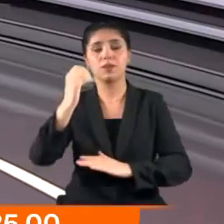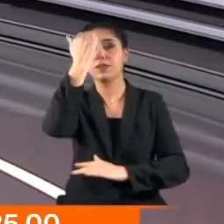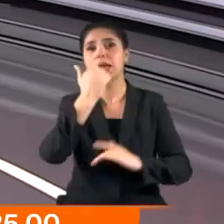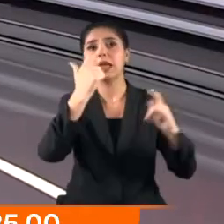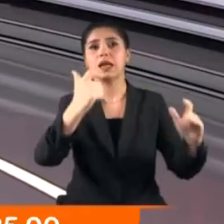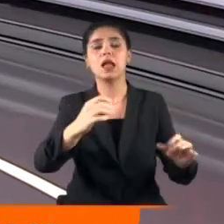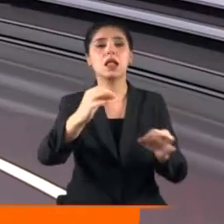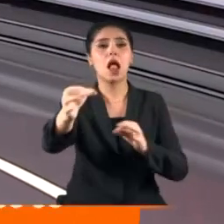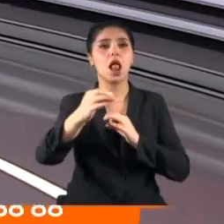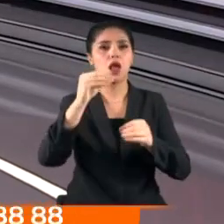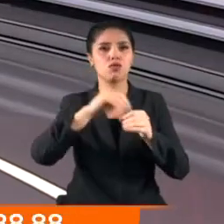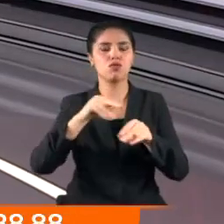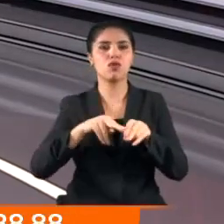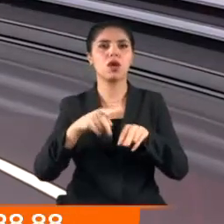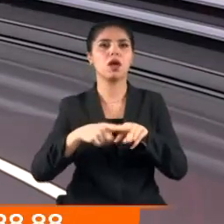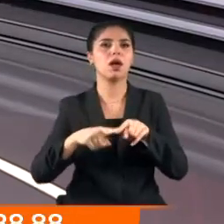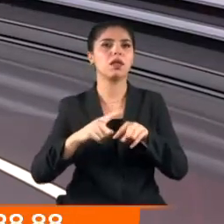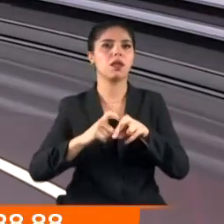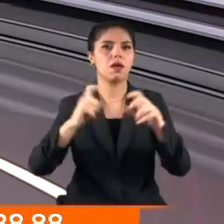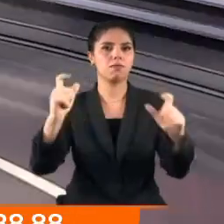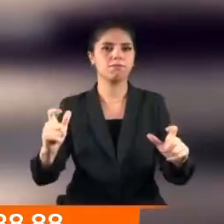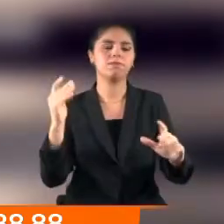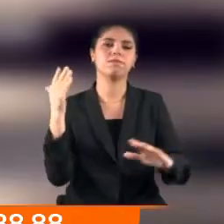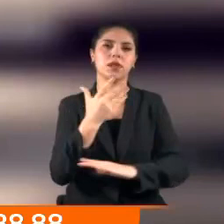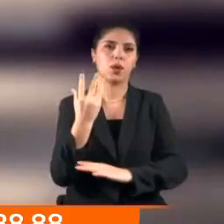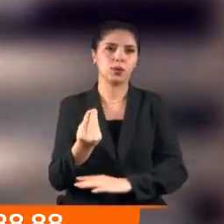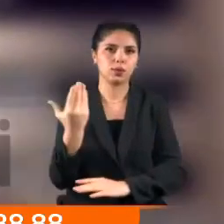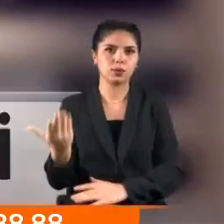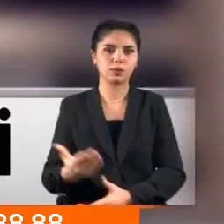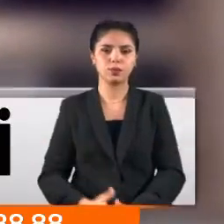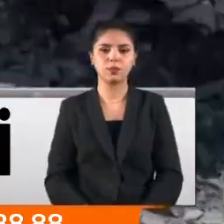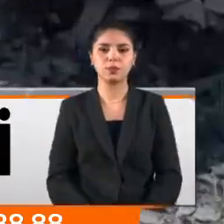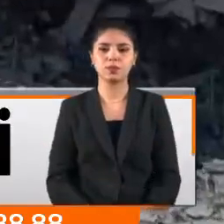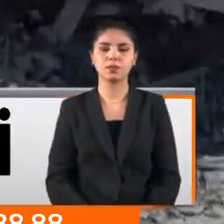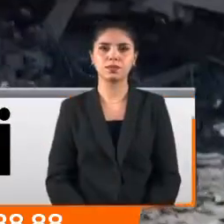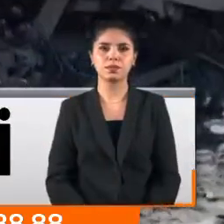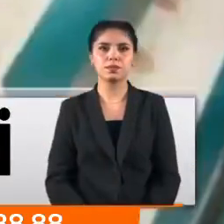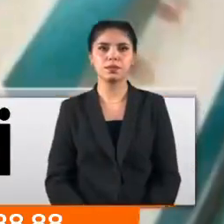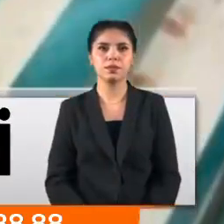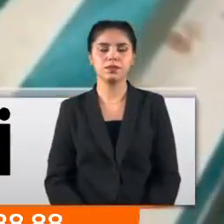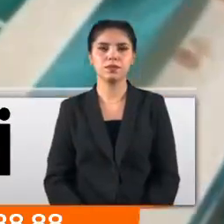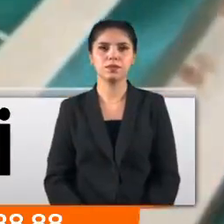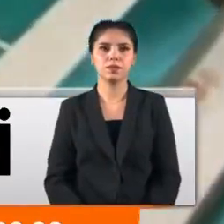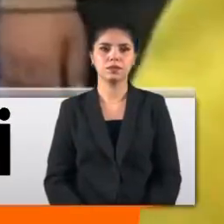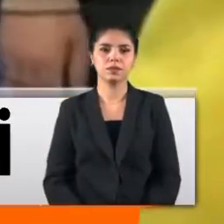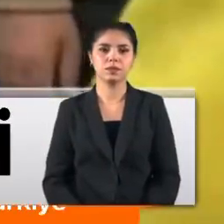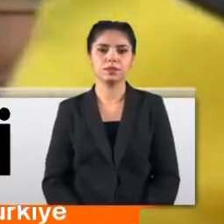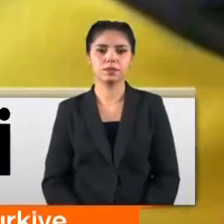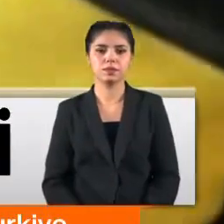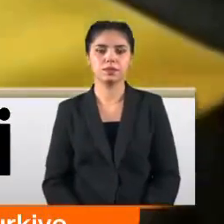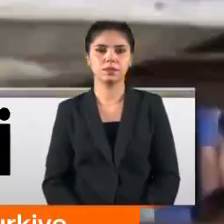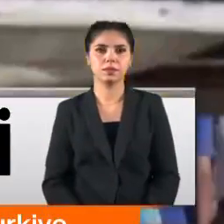ölen ve Balkan kasaba olarak anılan eski Sırbistan devlet başkanı milev hatırlattı cumhurbaşkanı eroğan